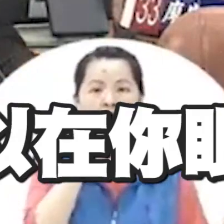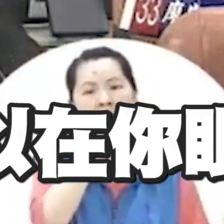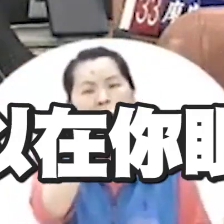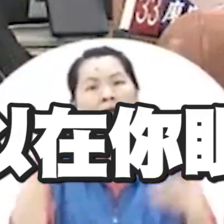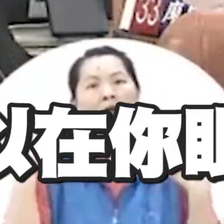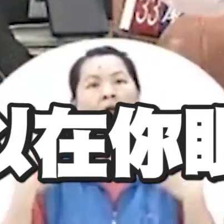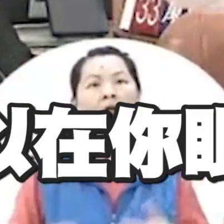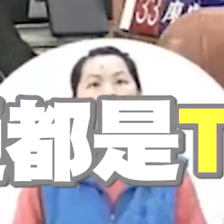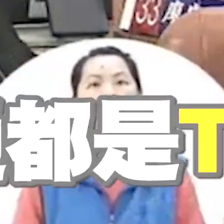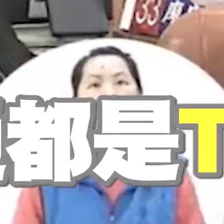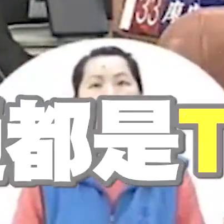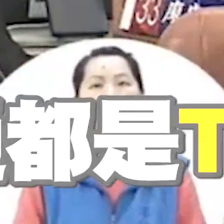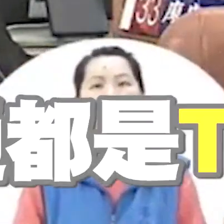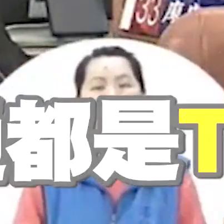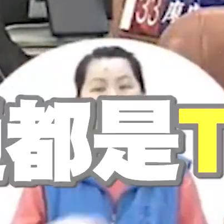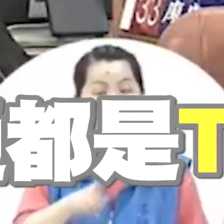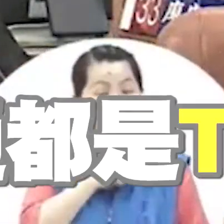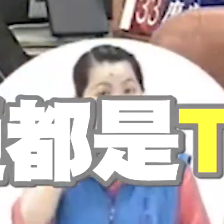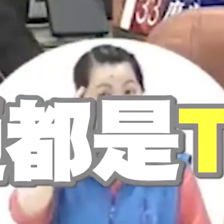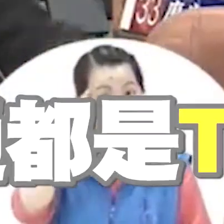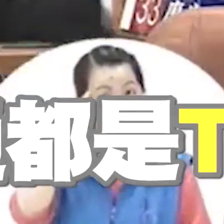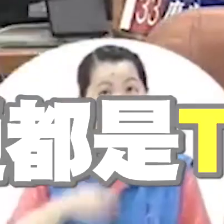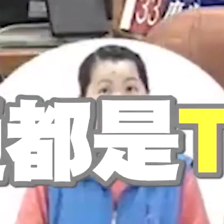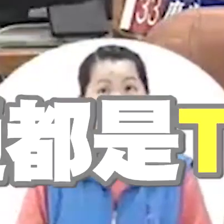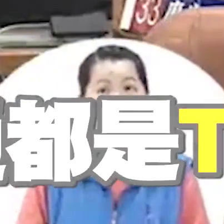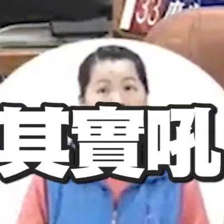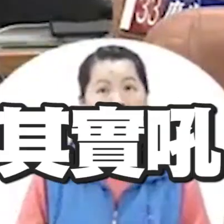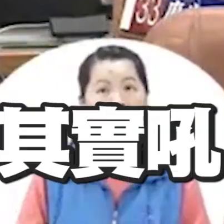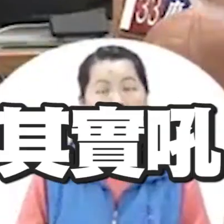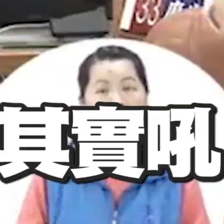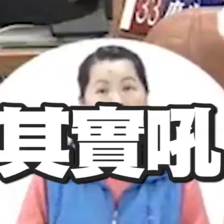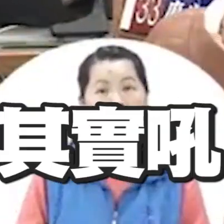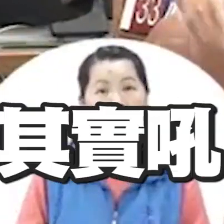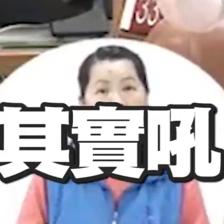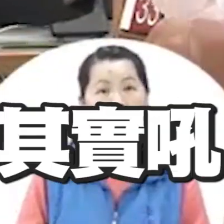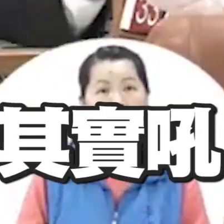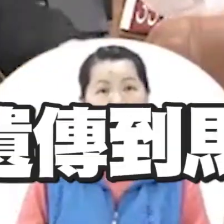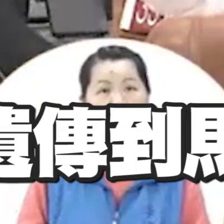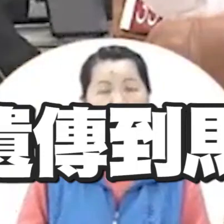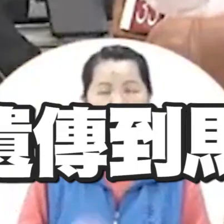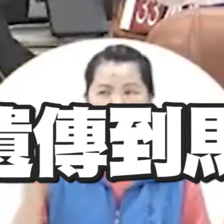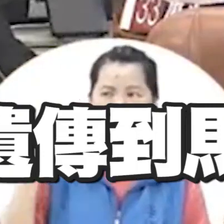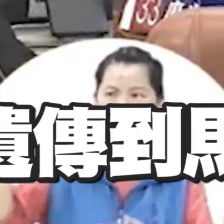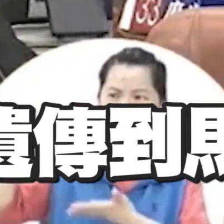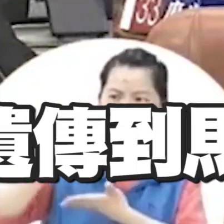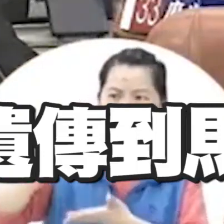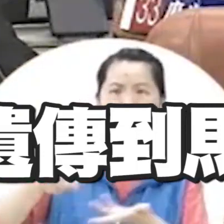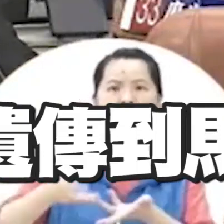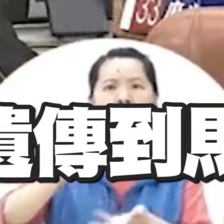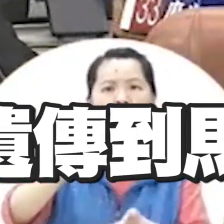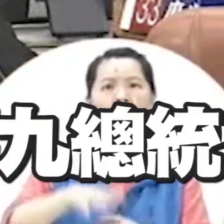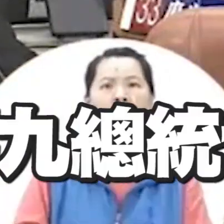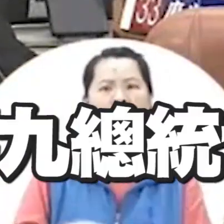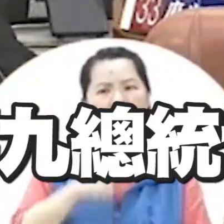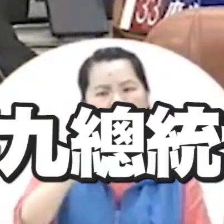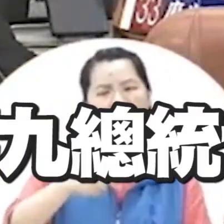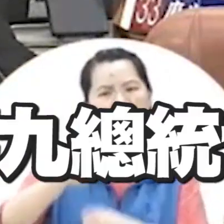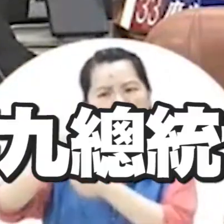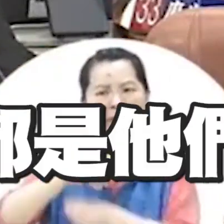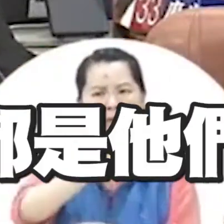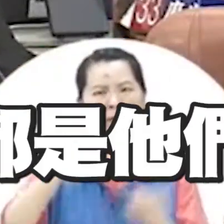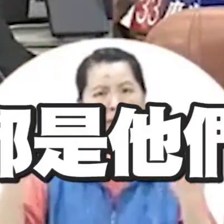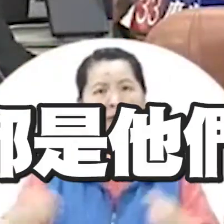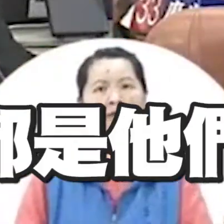所以在你眼中，全部通通都是 Z 的错。 组织境外更 你 鬼嘛？ 其实我觉得你遗传到马英九总统，马英九总